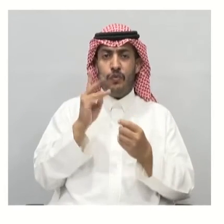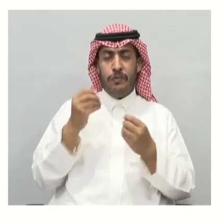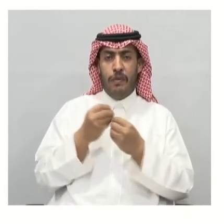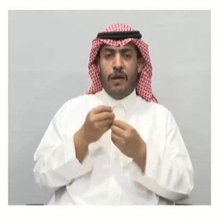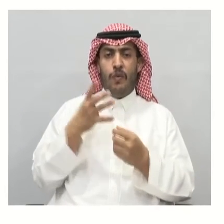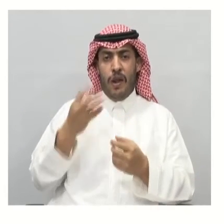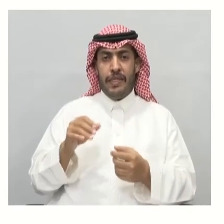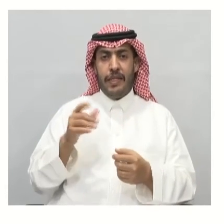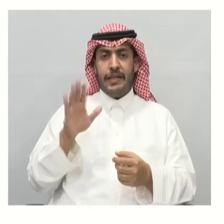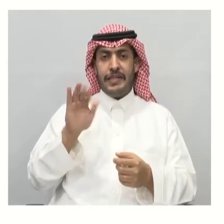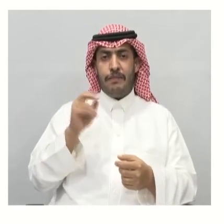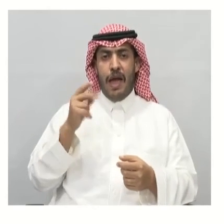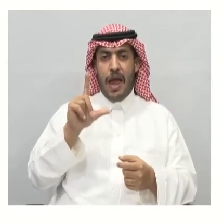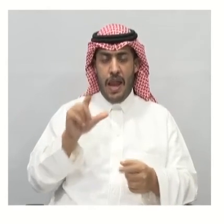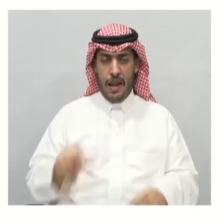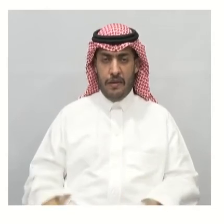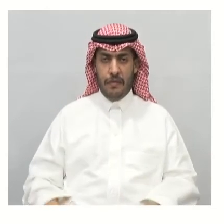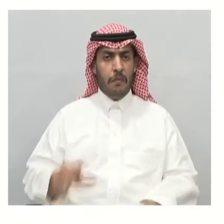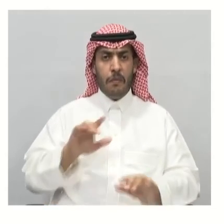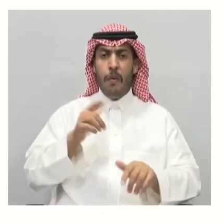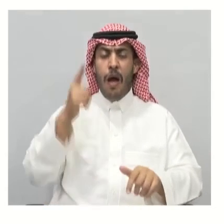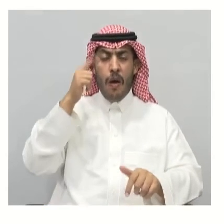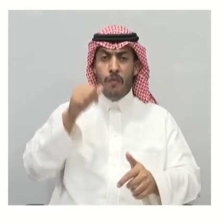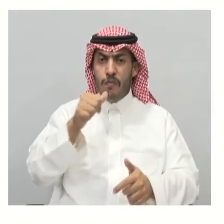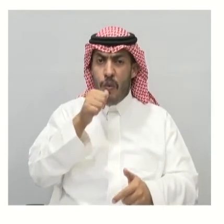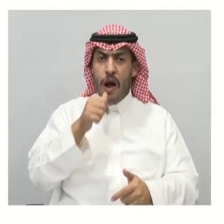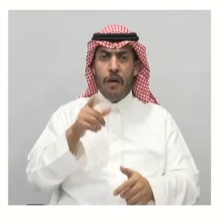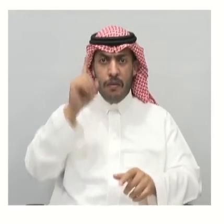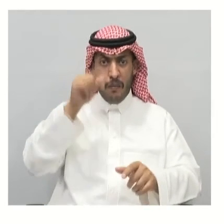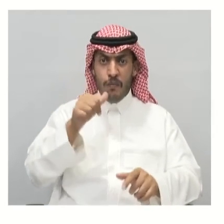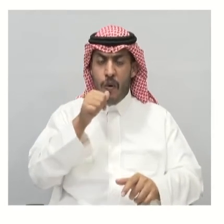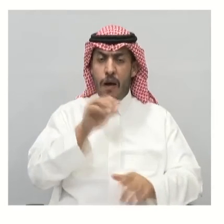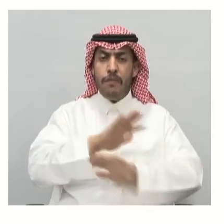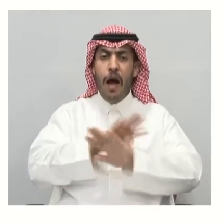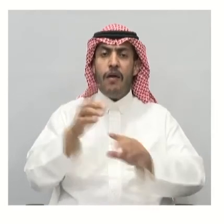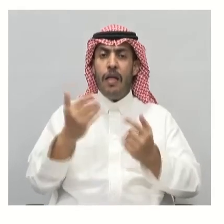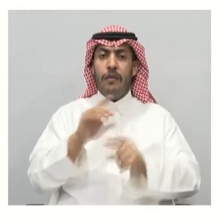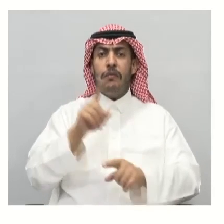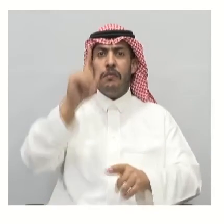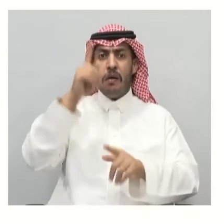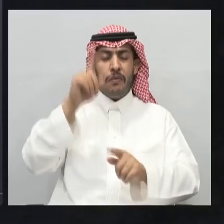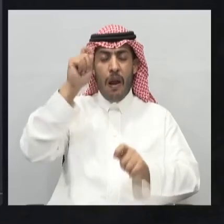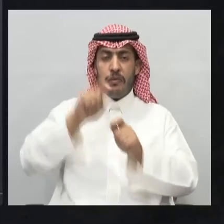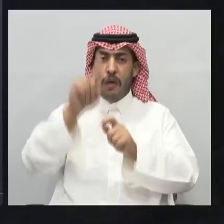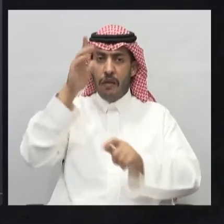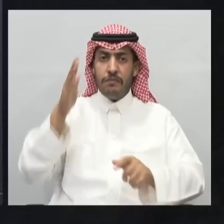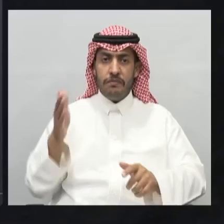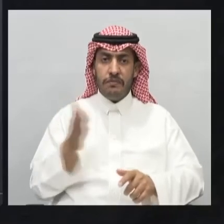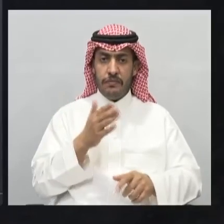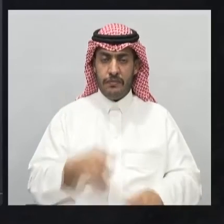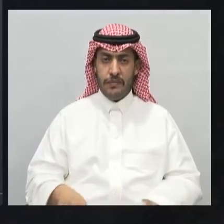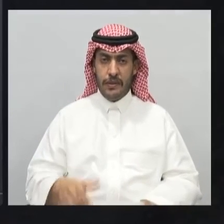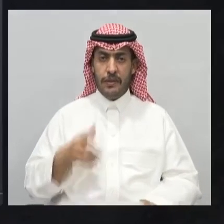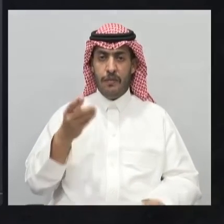هاجر وابنه اسماعيل ولم يكن فيها ماء ولا عشب و نترك ما هناك لتحدث معجزه ما زمزم